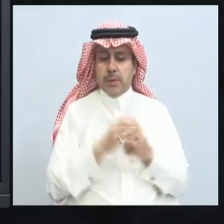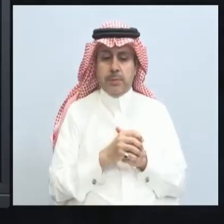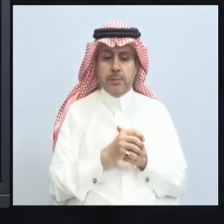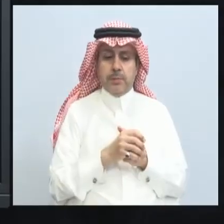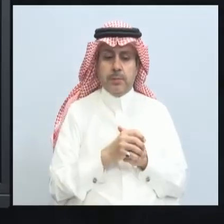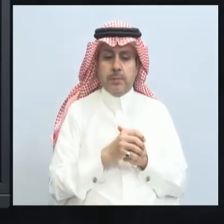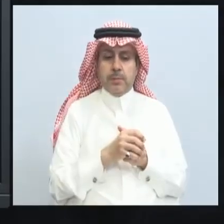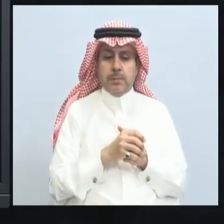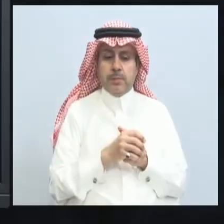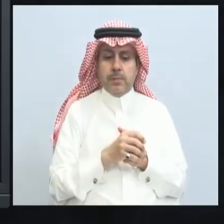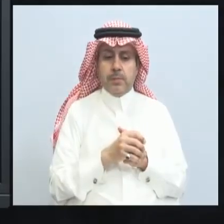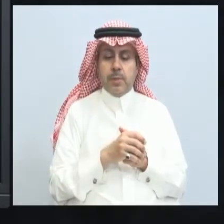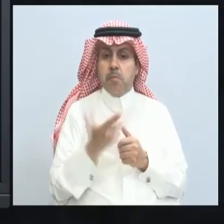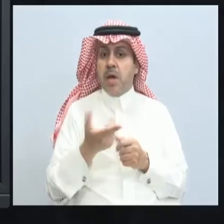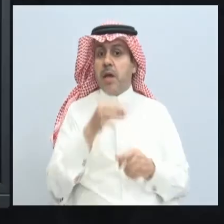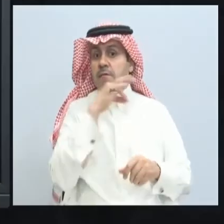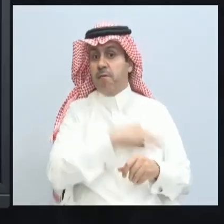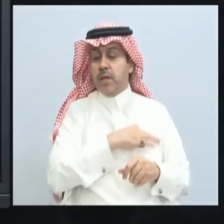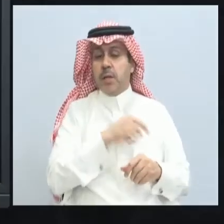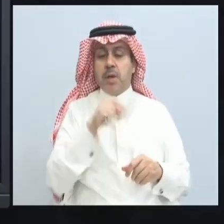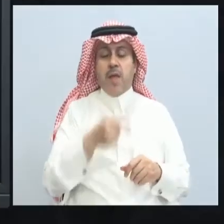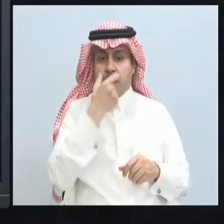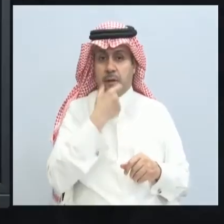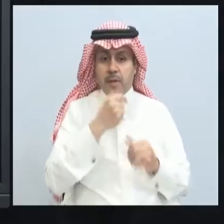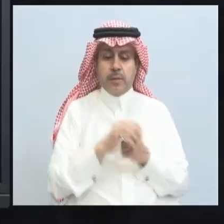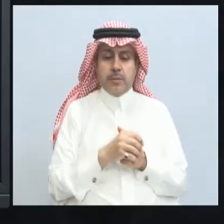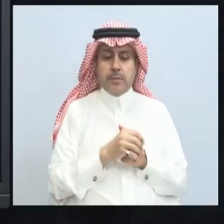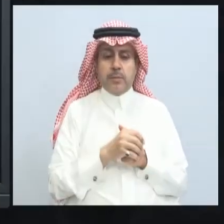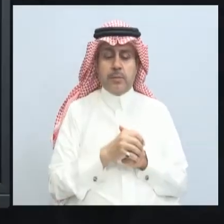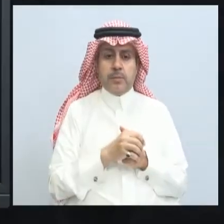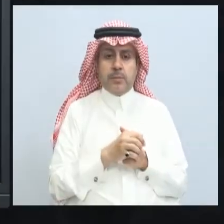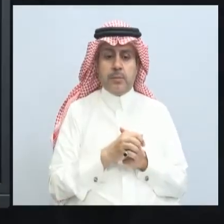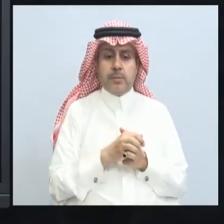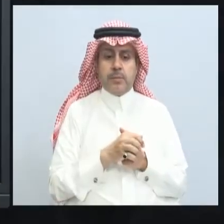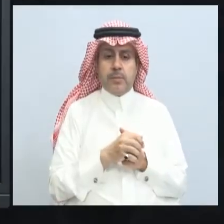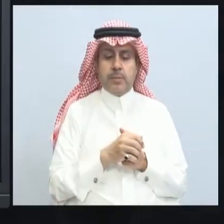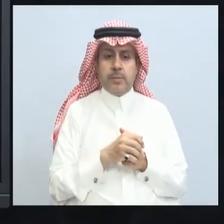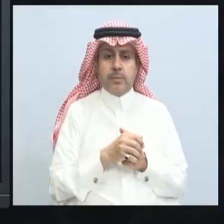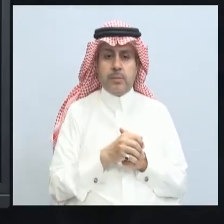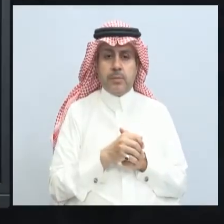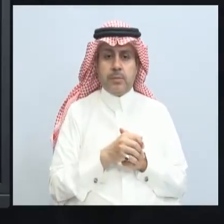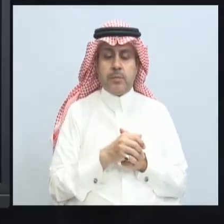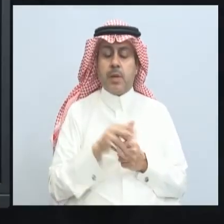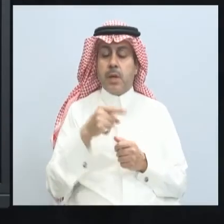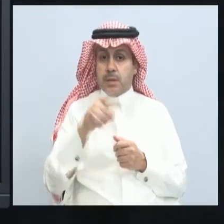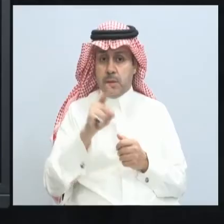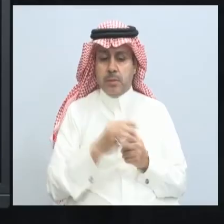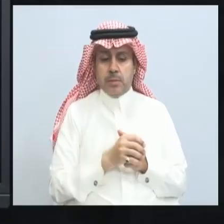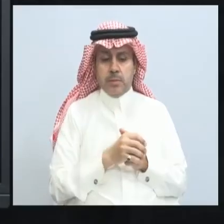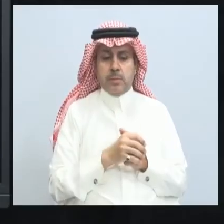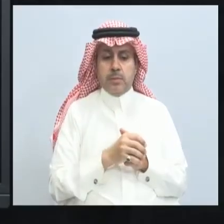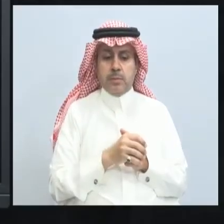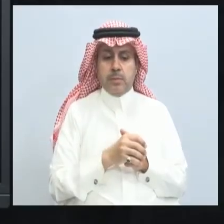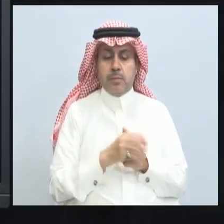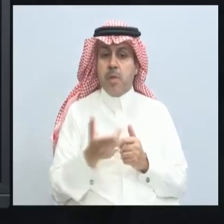الحديث ما هي الفائده التي نستفيد من هذا الحديث احسنتم ايضا ماذا